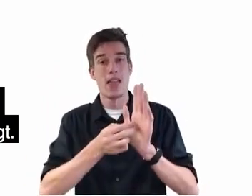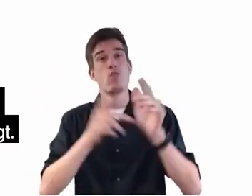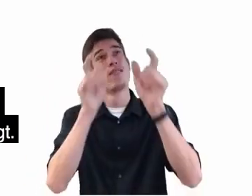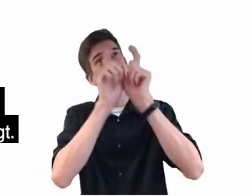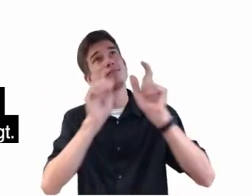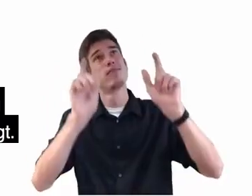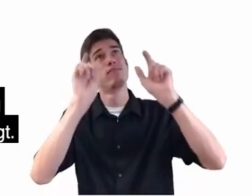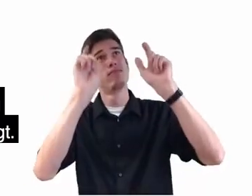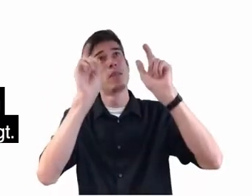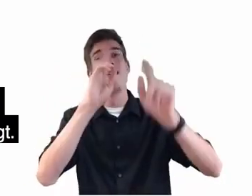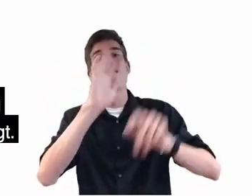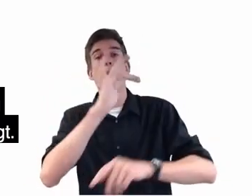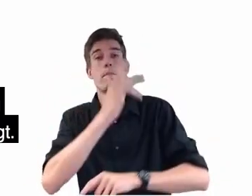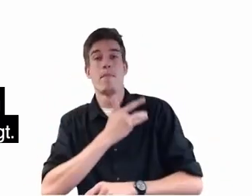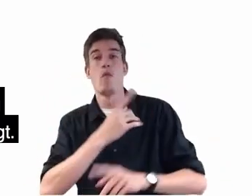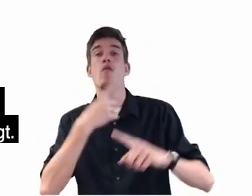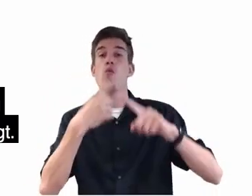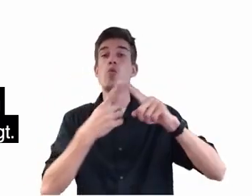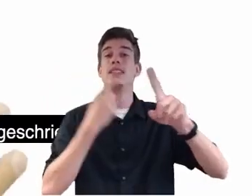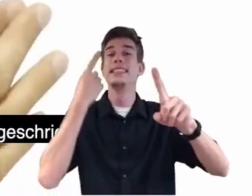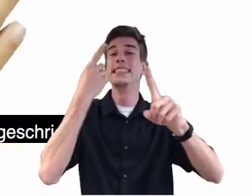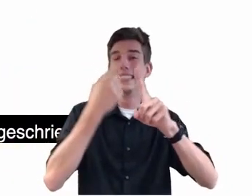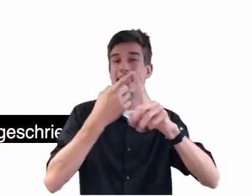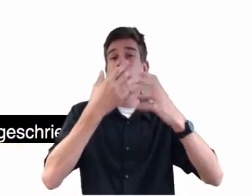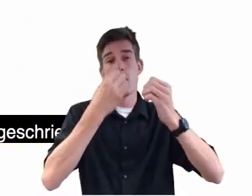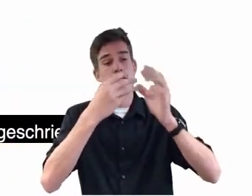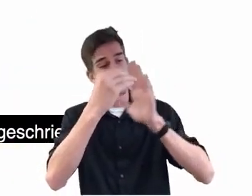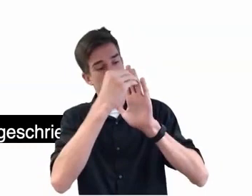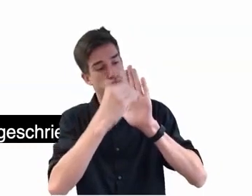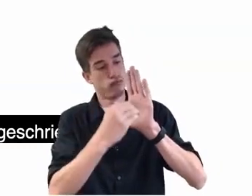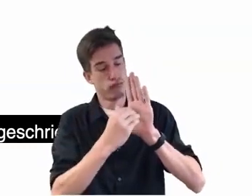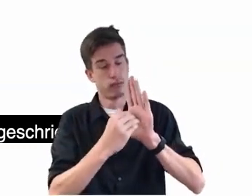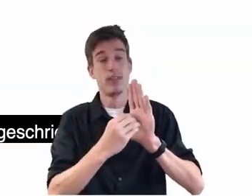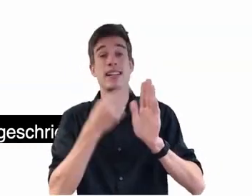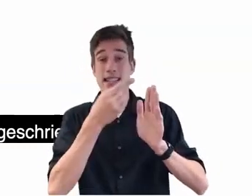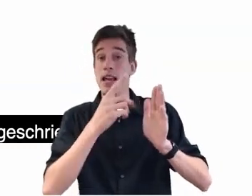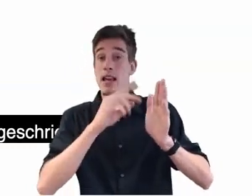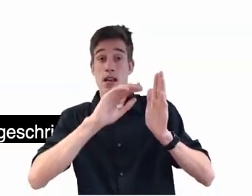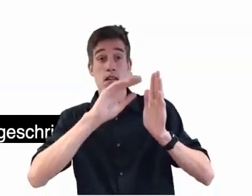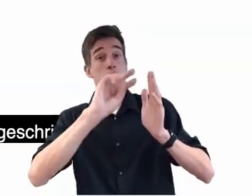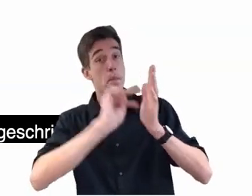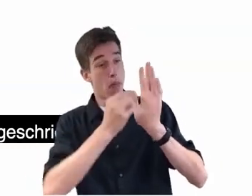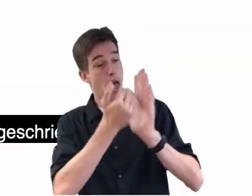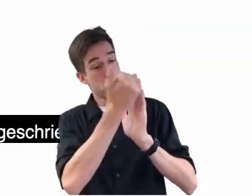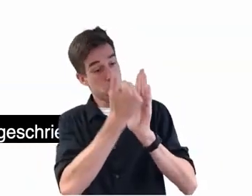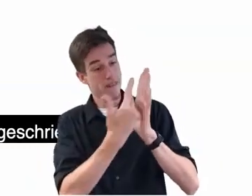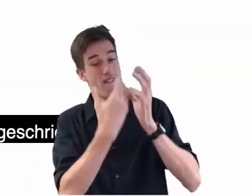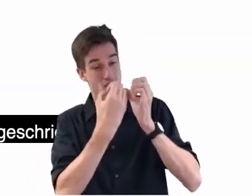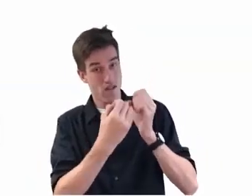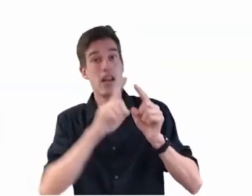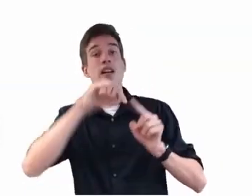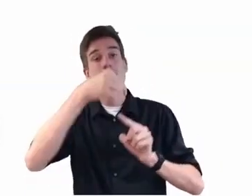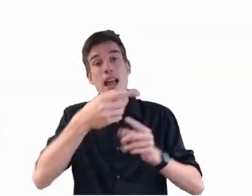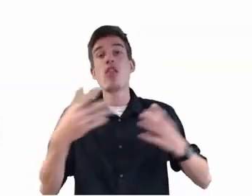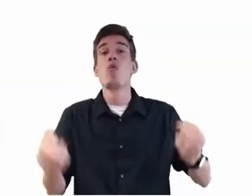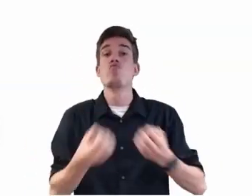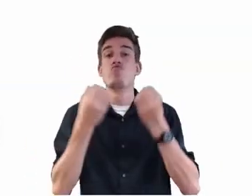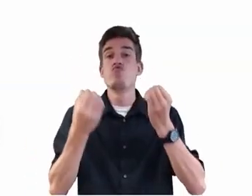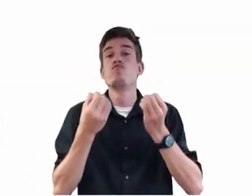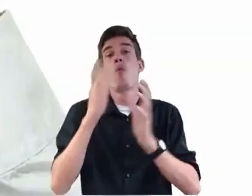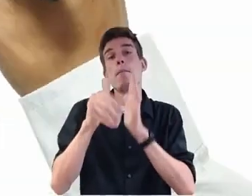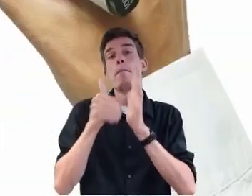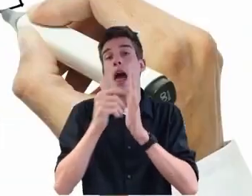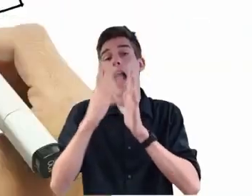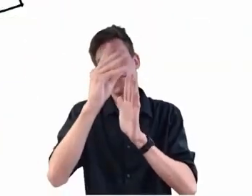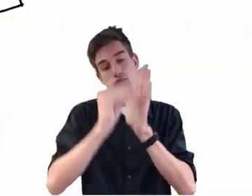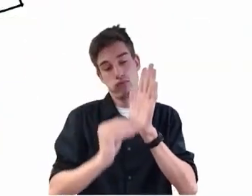die beteiligten und die ziele festgelegt auf basis dieser planung wird das drehbuch für die übung geschrieben das bündelt